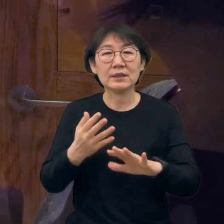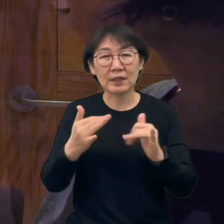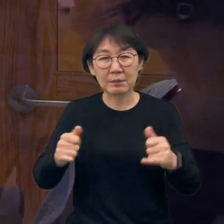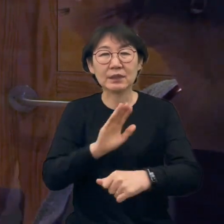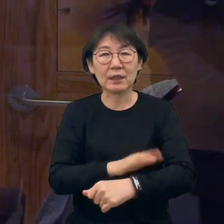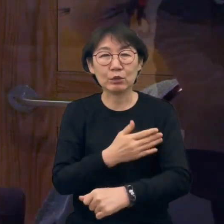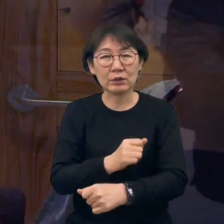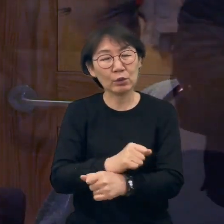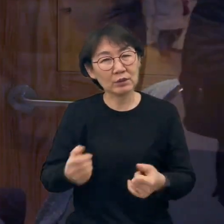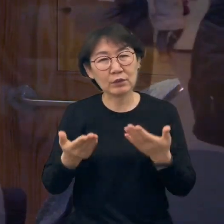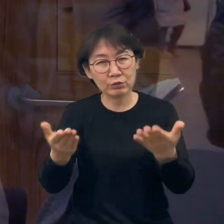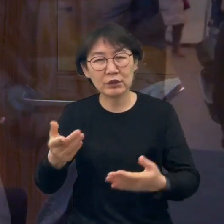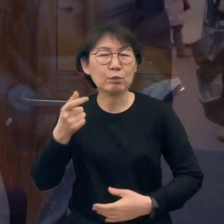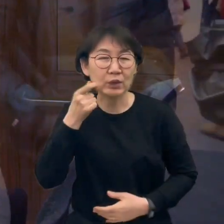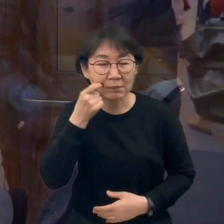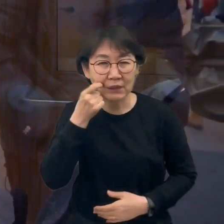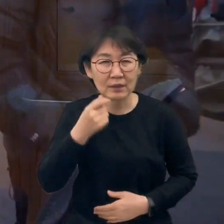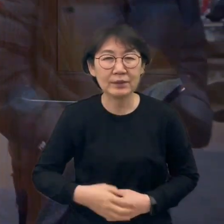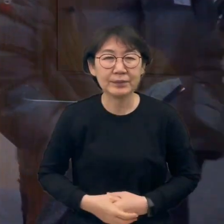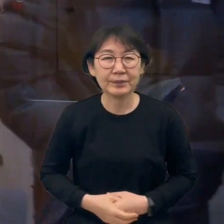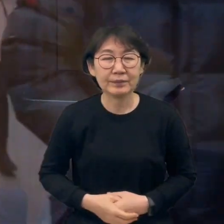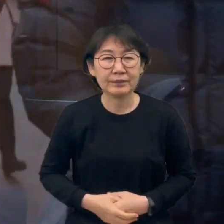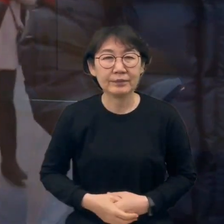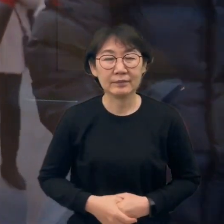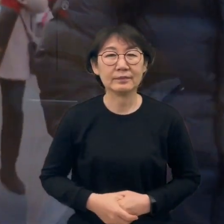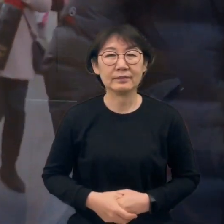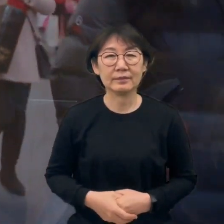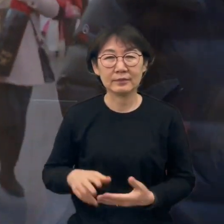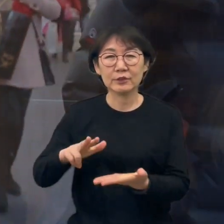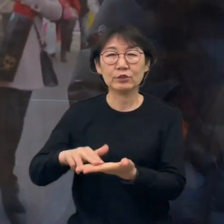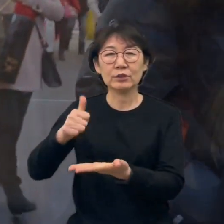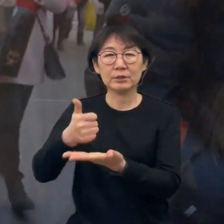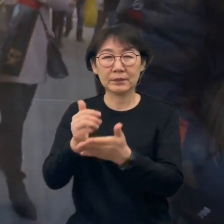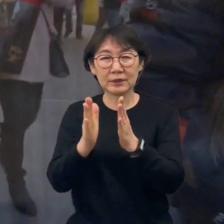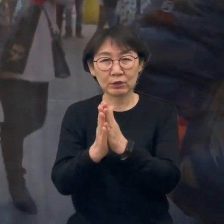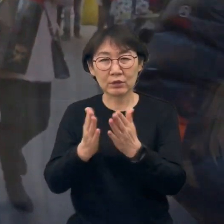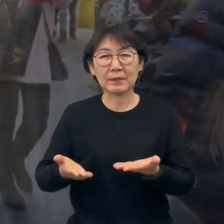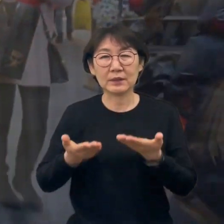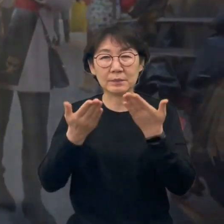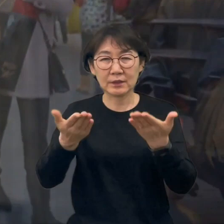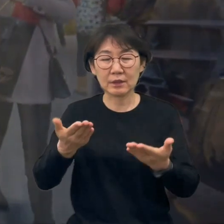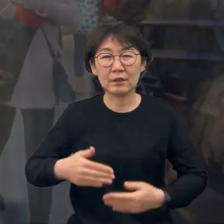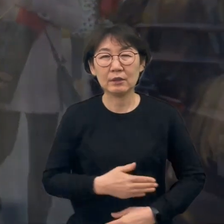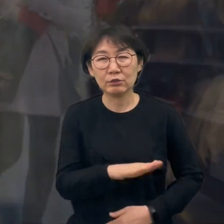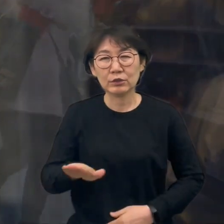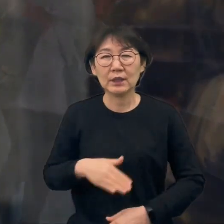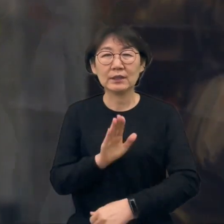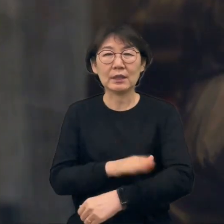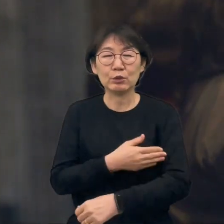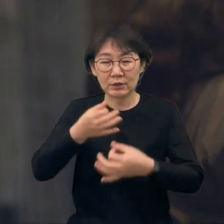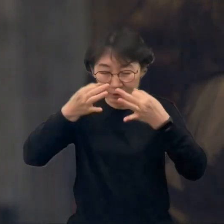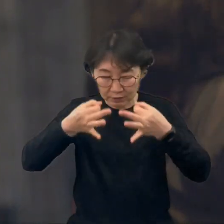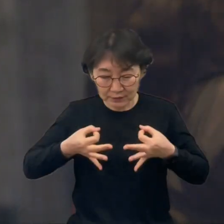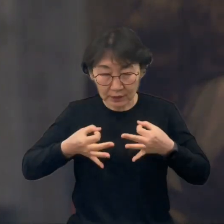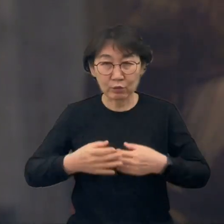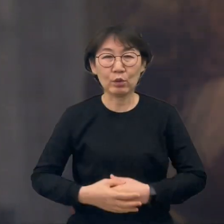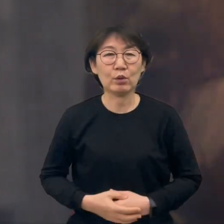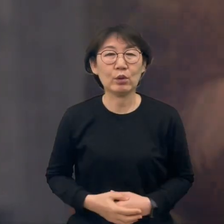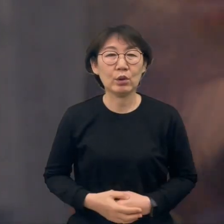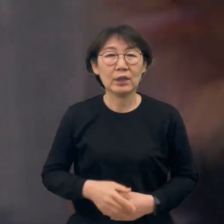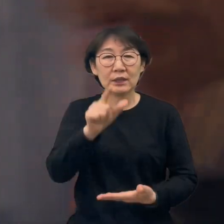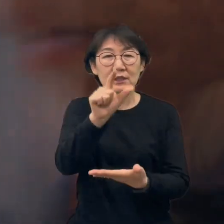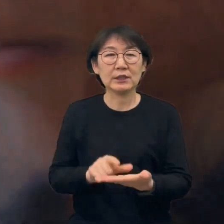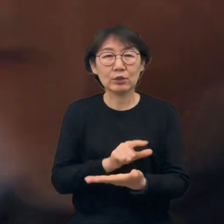또 다른 사람의 잘못을 좀처럼 용서하지 못합니다. 그런 우리가 주님의 기도를 바치면서 우리의